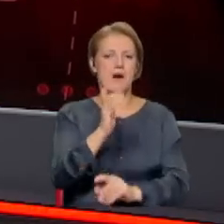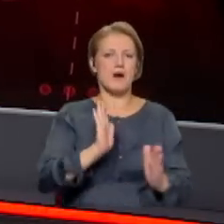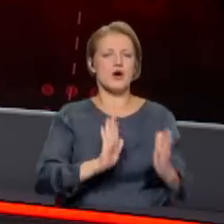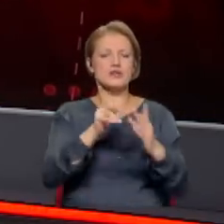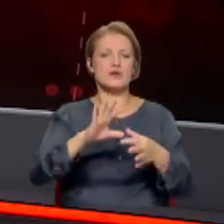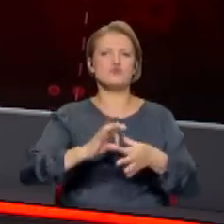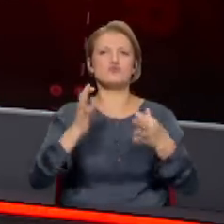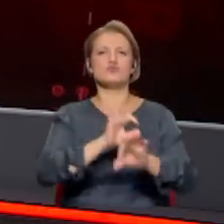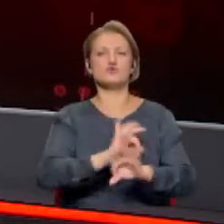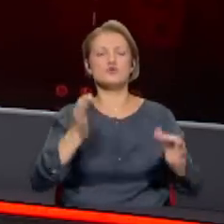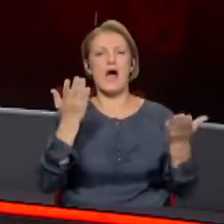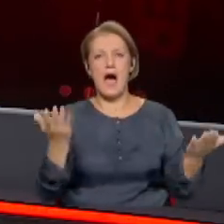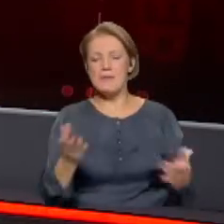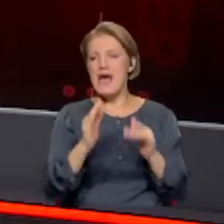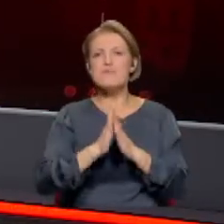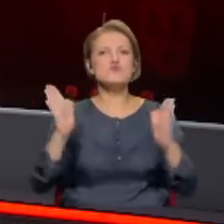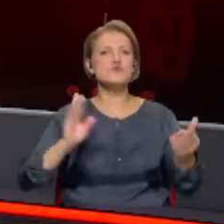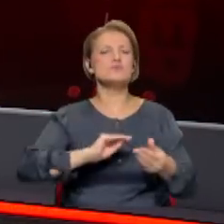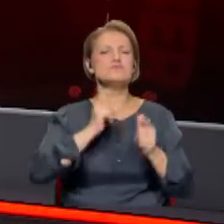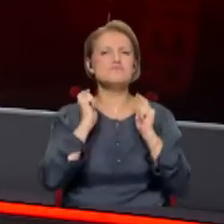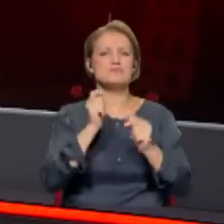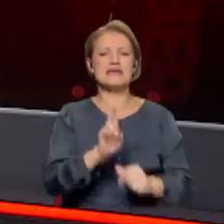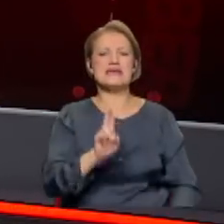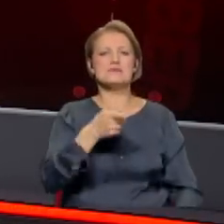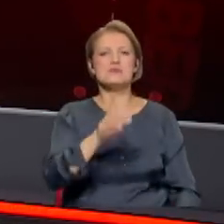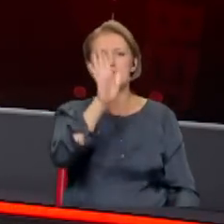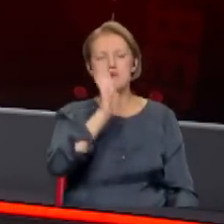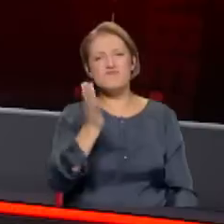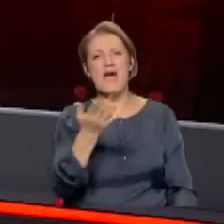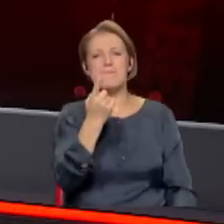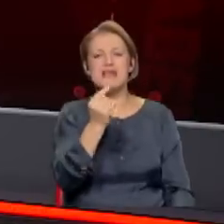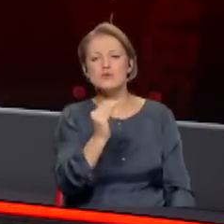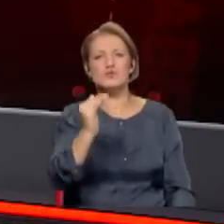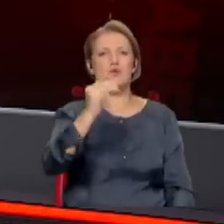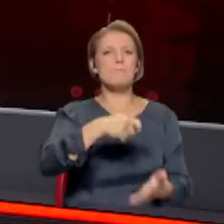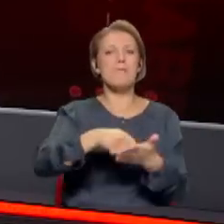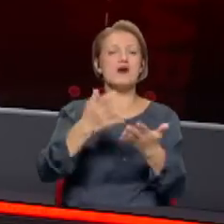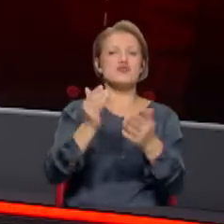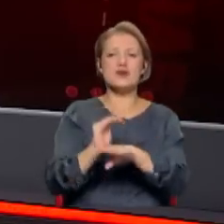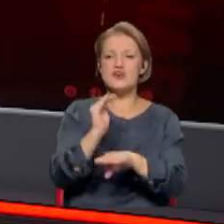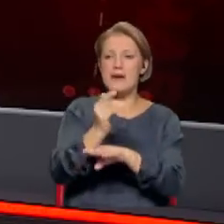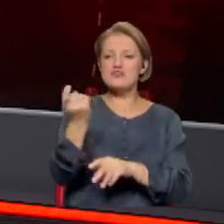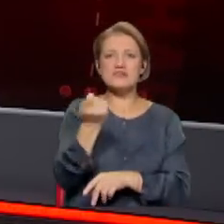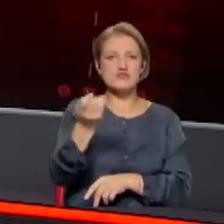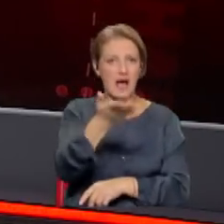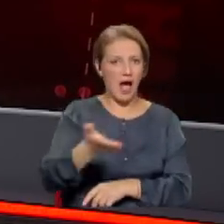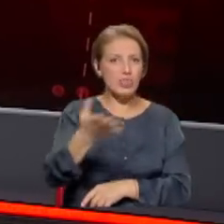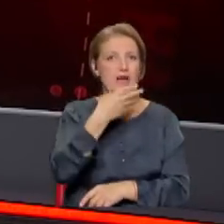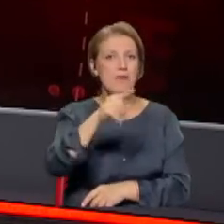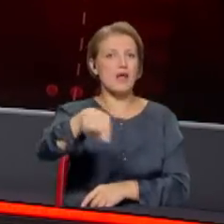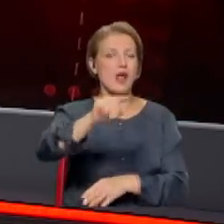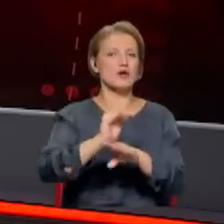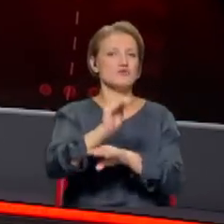karşısında çaresiz ama en büyük zorluğu 7500 lira ya da biraz üzerinde maaşla yaşamaya çalışan